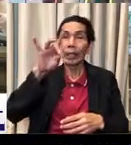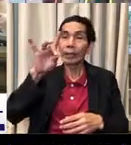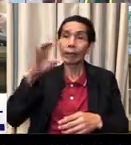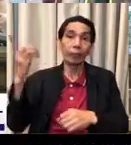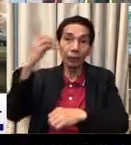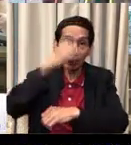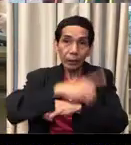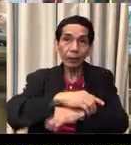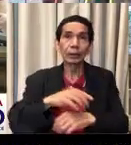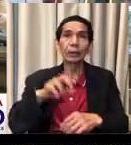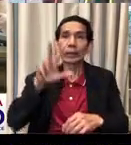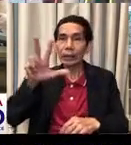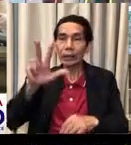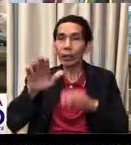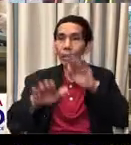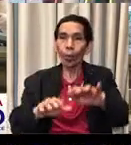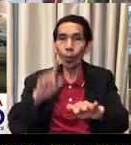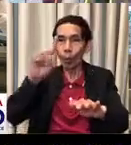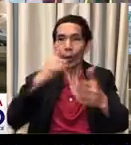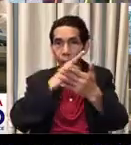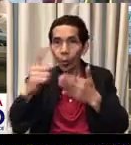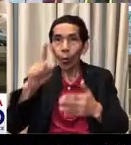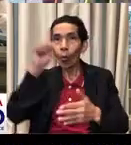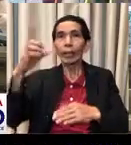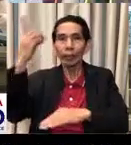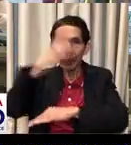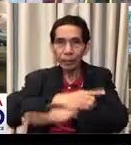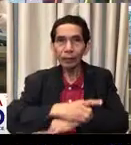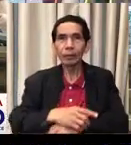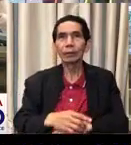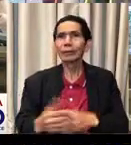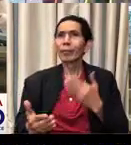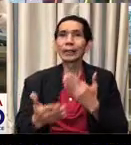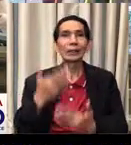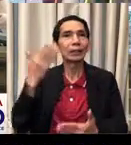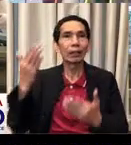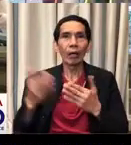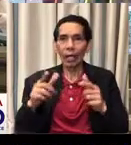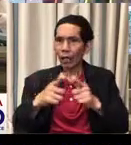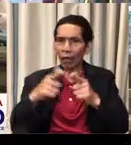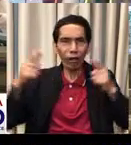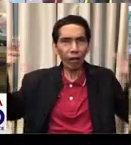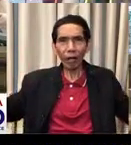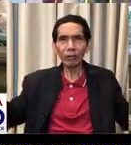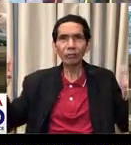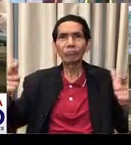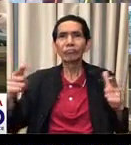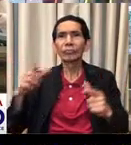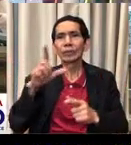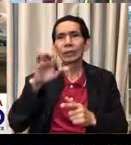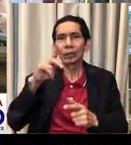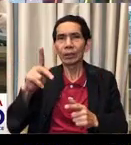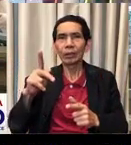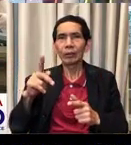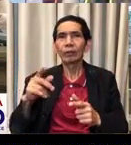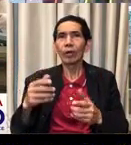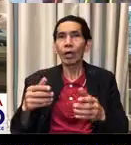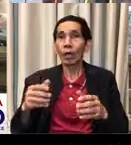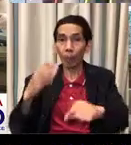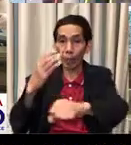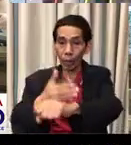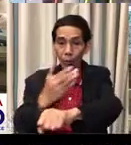Ngayon, 3 steps, 1 window, 1 day. O hindi ba ang laking leap nun in terms of